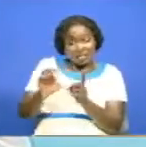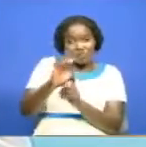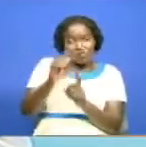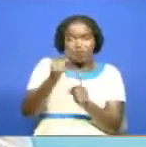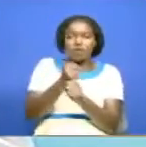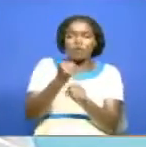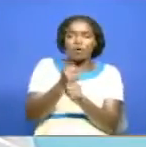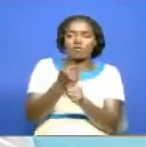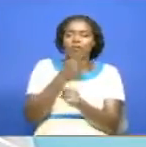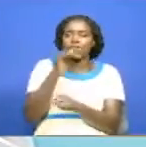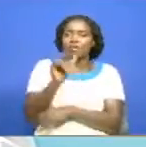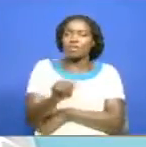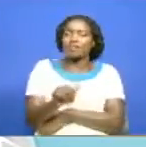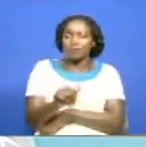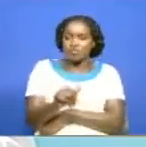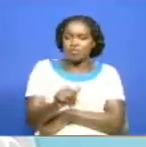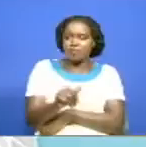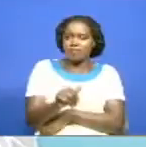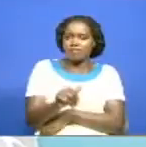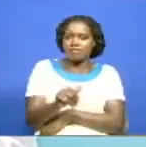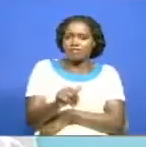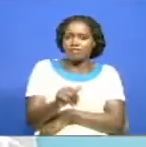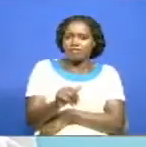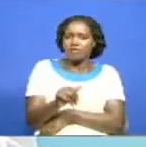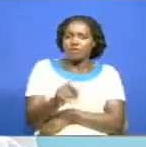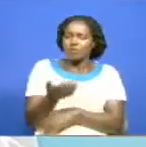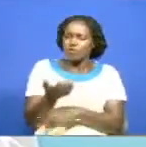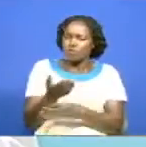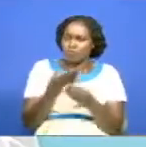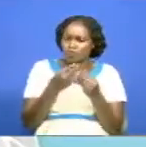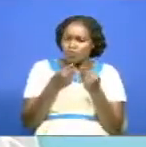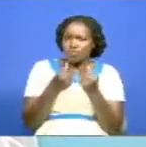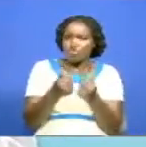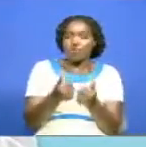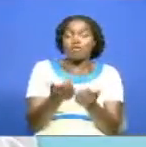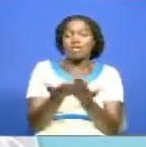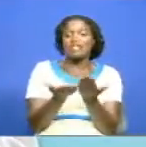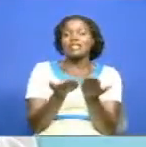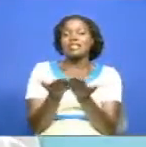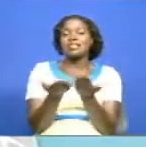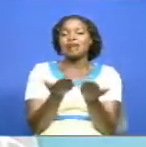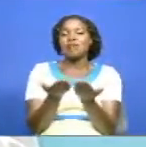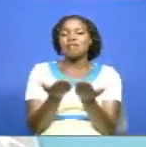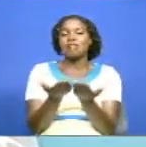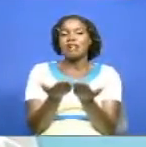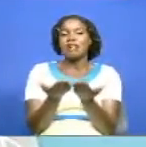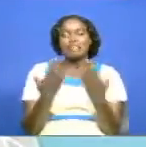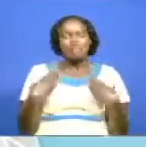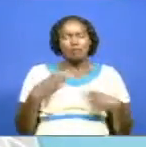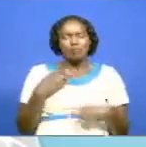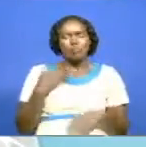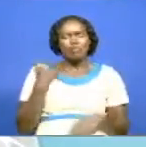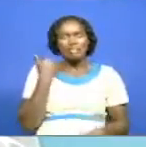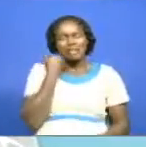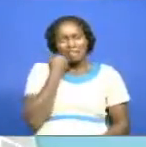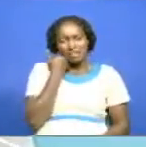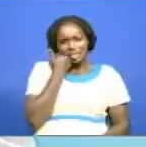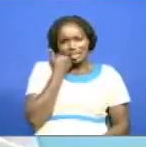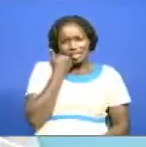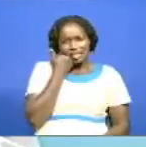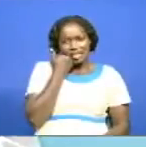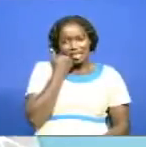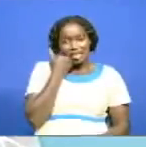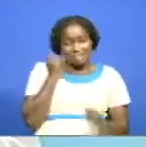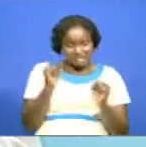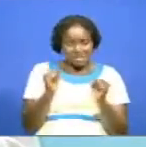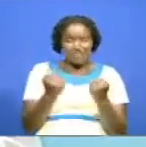ndio basi tuweze tunakuwa tunashughulikia wale patients wetu kwa mazingira ambayo ni